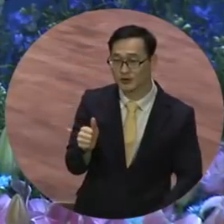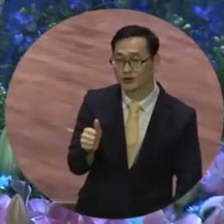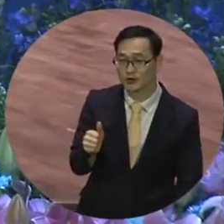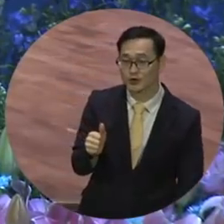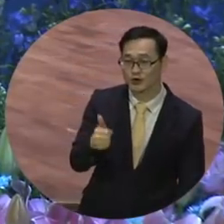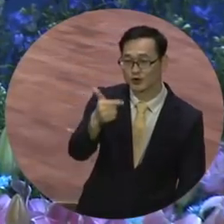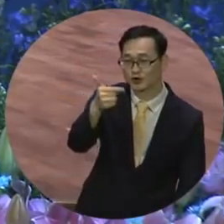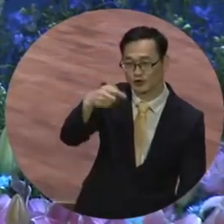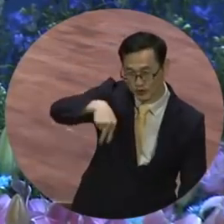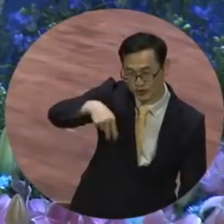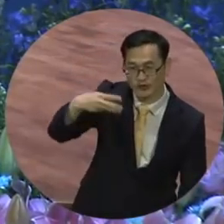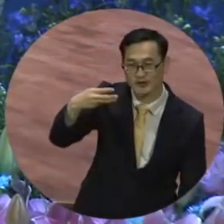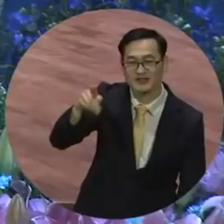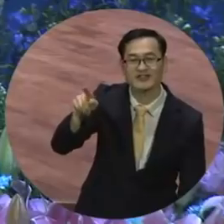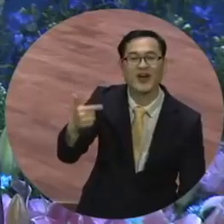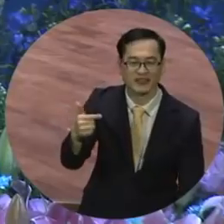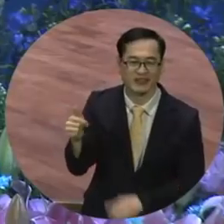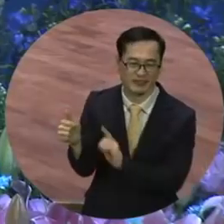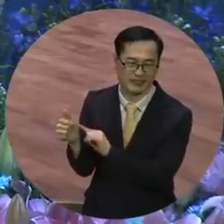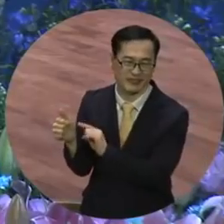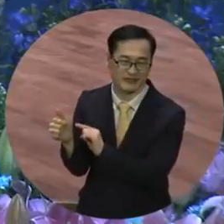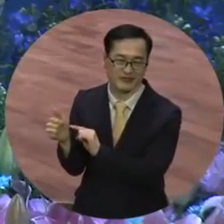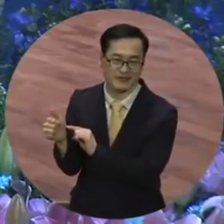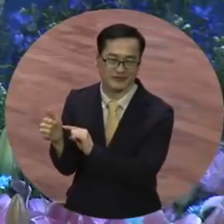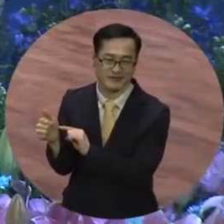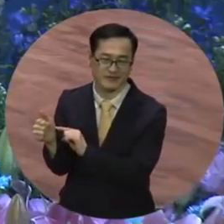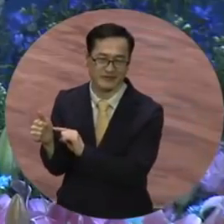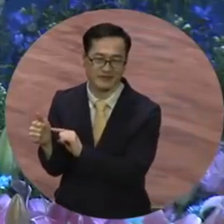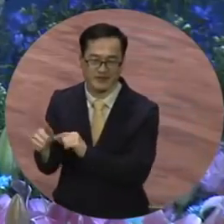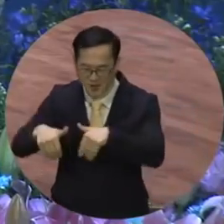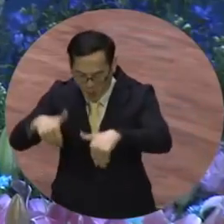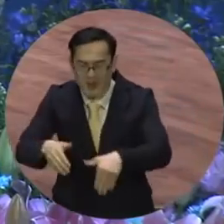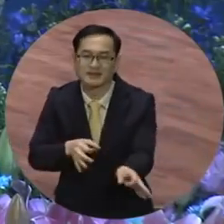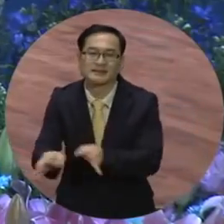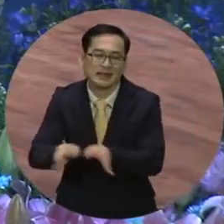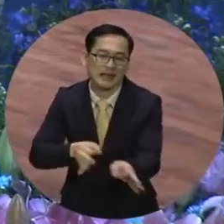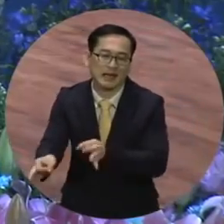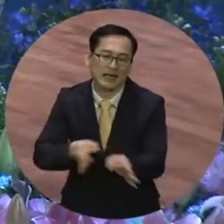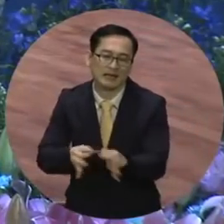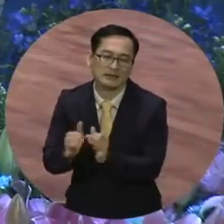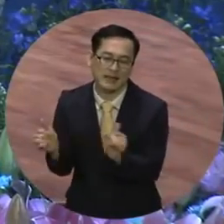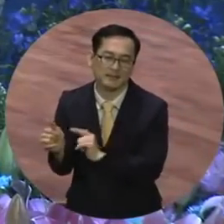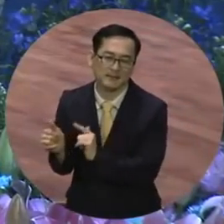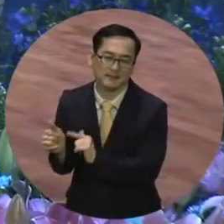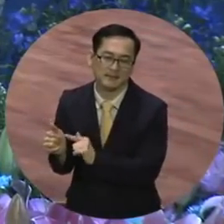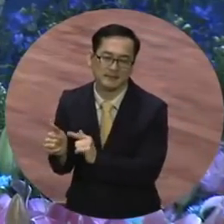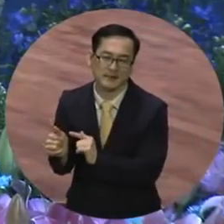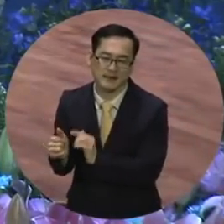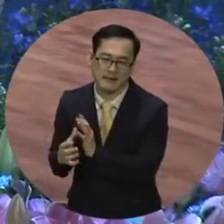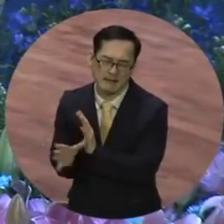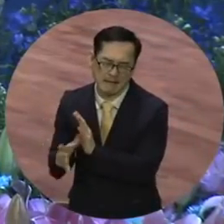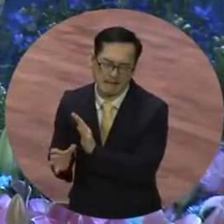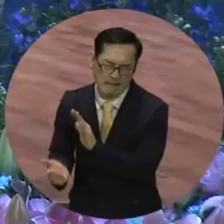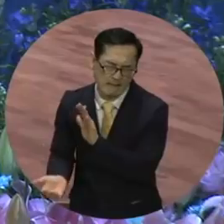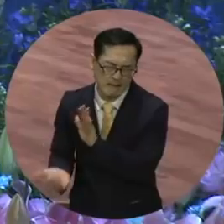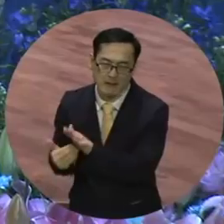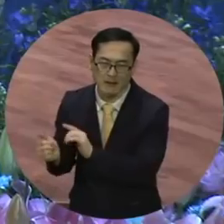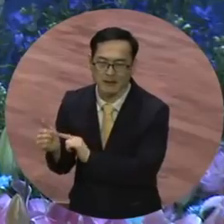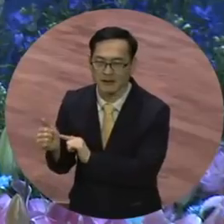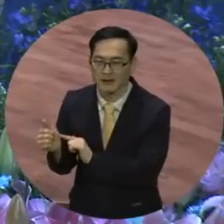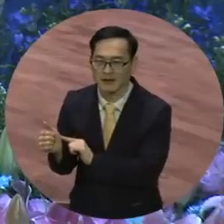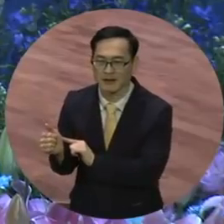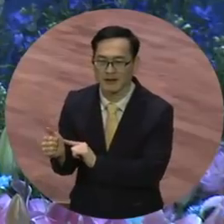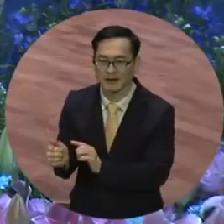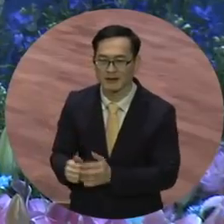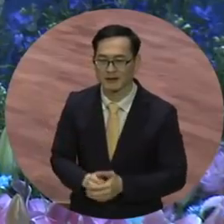이 존 뉴턴이에요. 존 뉴턴이 이 노예상을 아주 극악무도한 사람으로 아주 명성이 난 사람인데